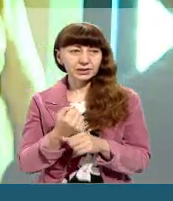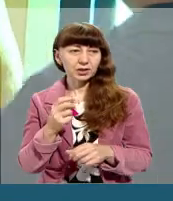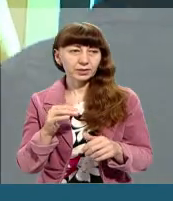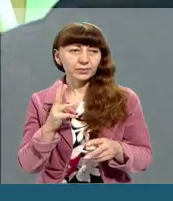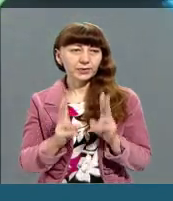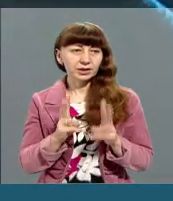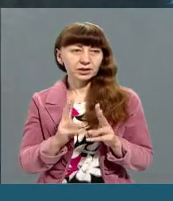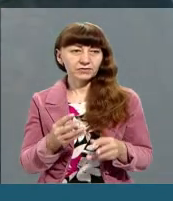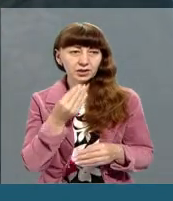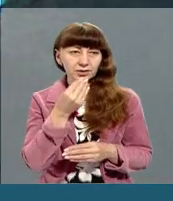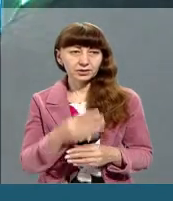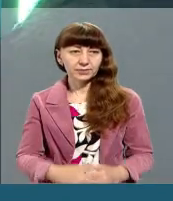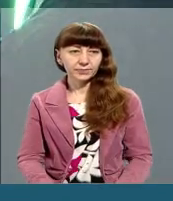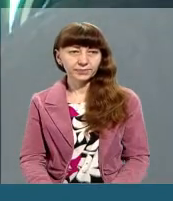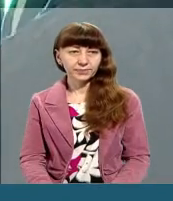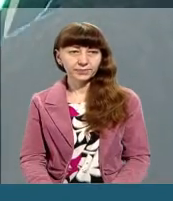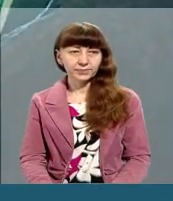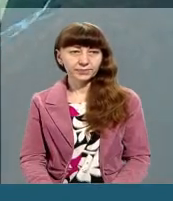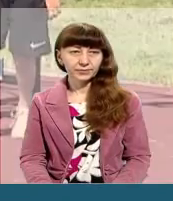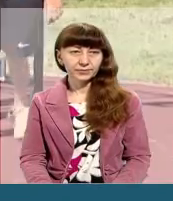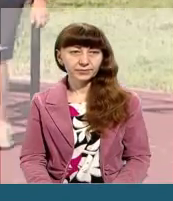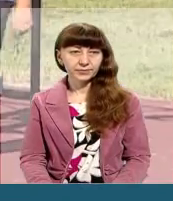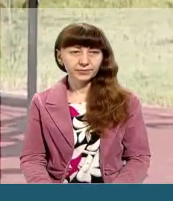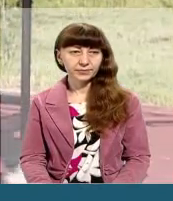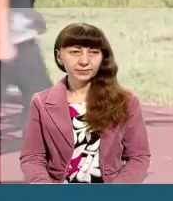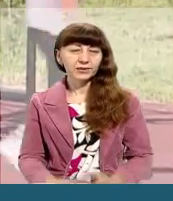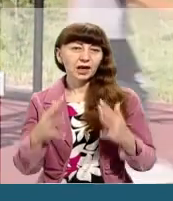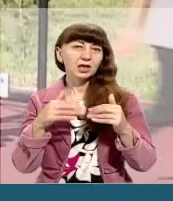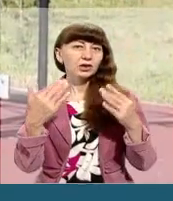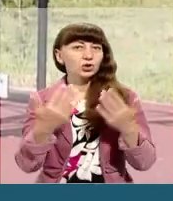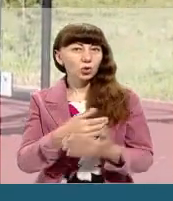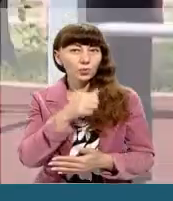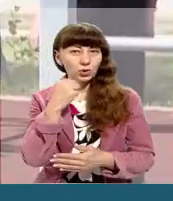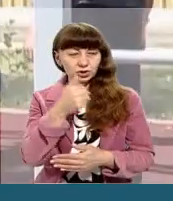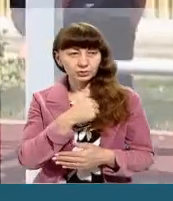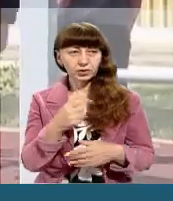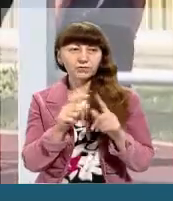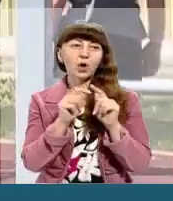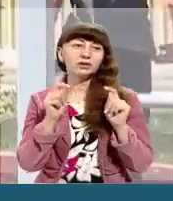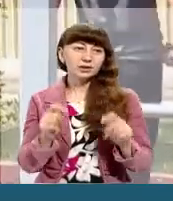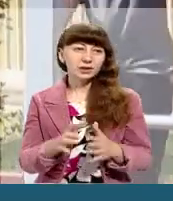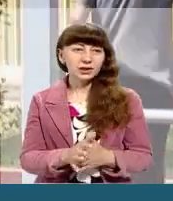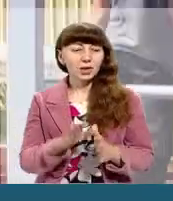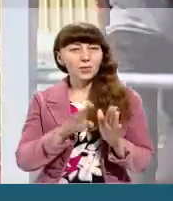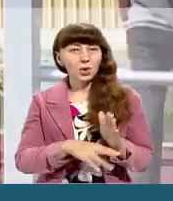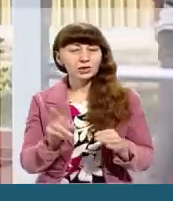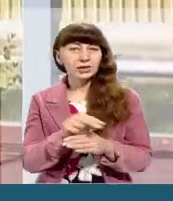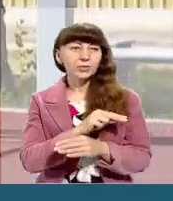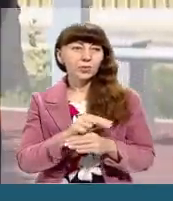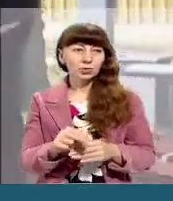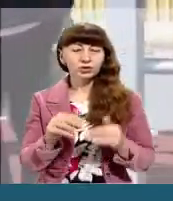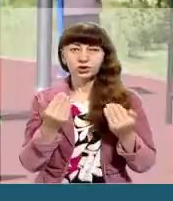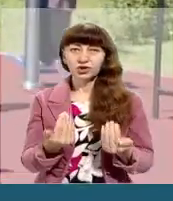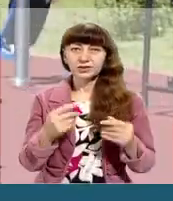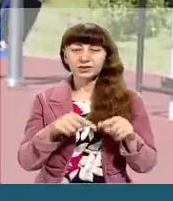полный цикл приготовления. Естественно, это уже совсем другие условия. Лагерь новый. В прошлом году его торжественно открыли после большой реконструкции.